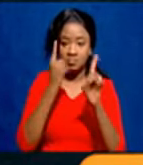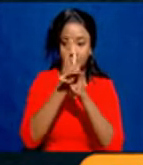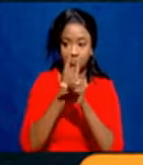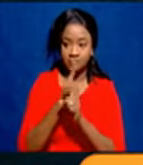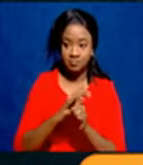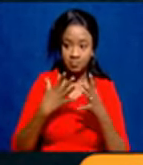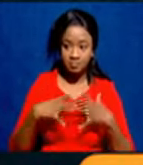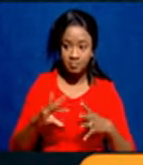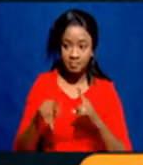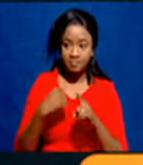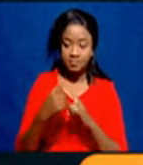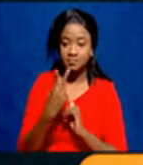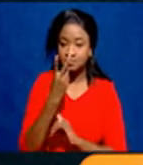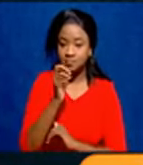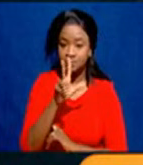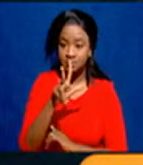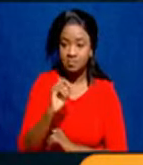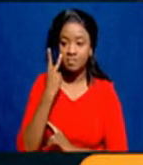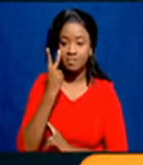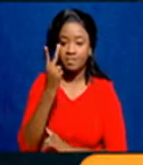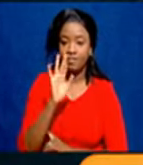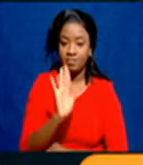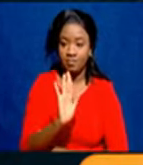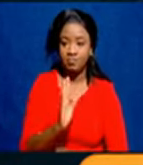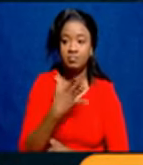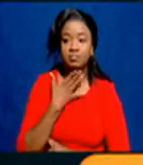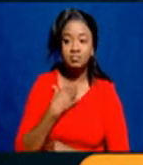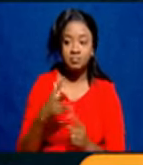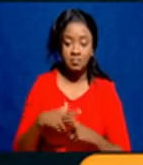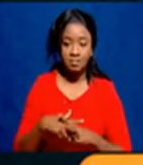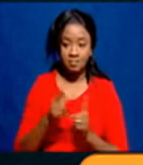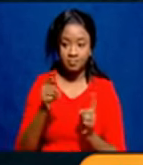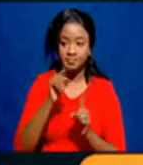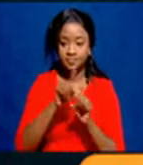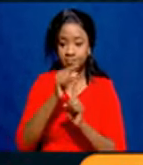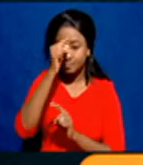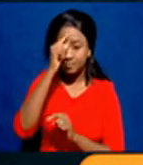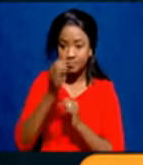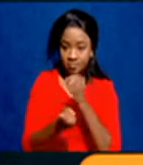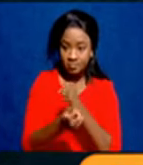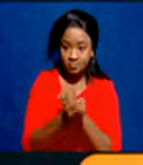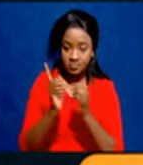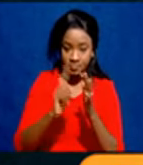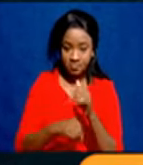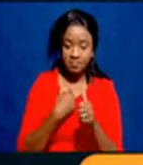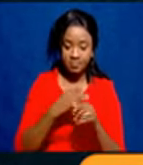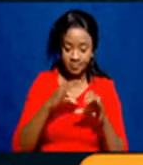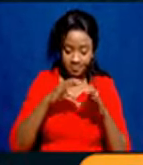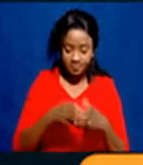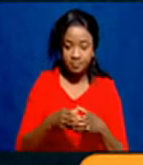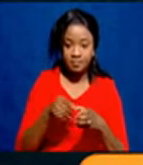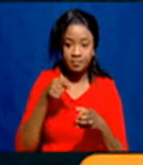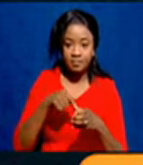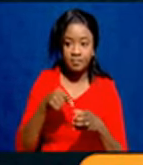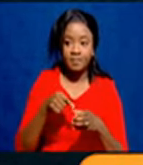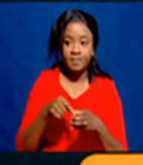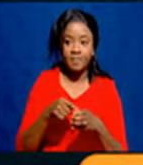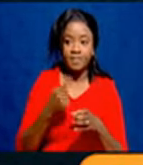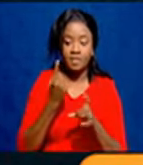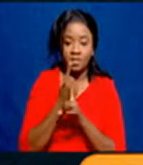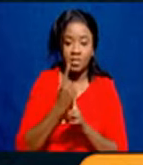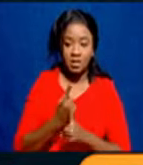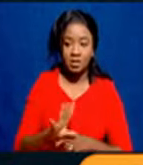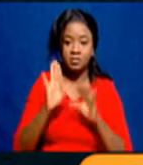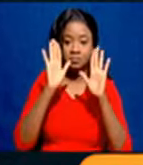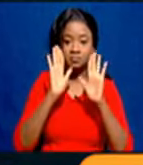mwaka 2030 ndio chanzo cha safari hii ambayo serikali imeeleza kuwa kampuni, miji na sehemu maalum za